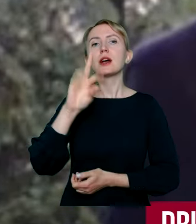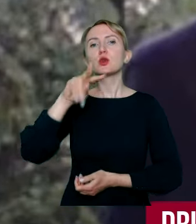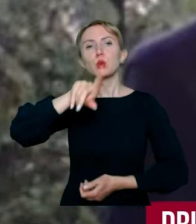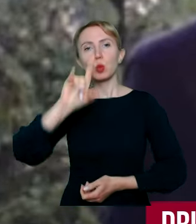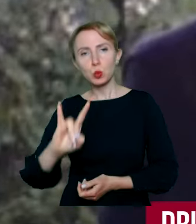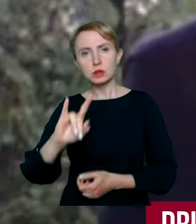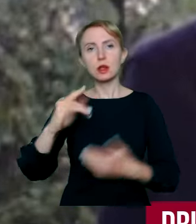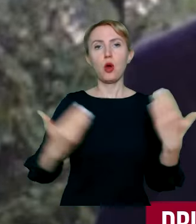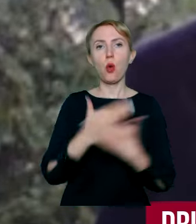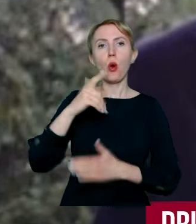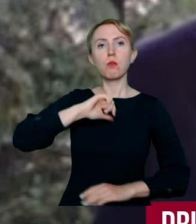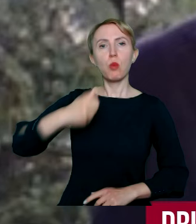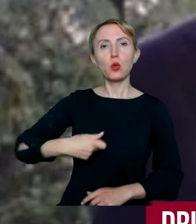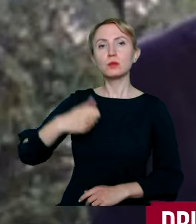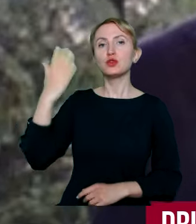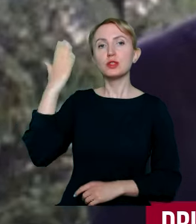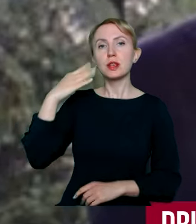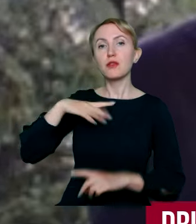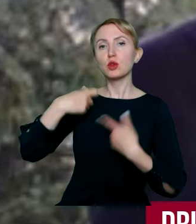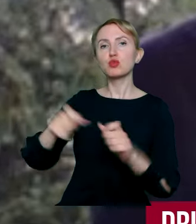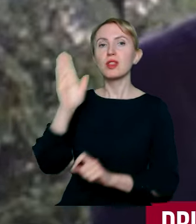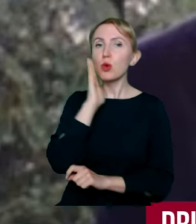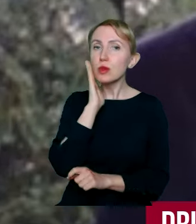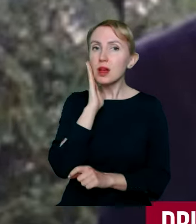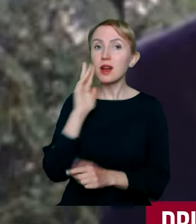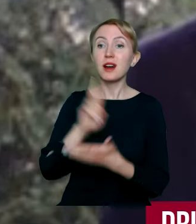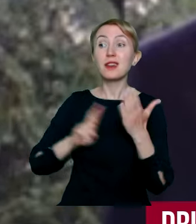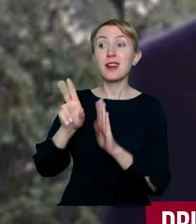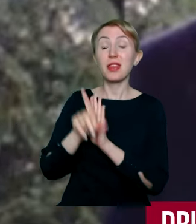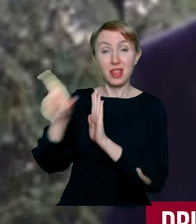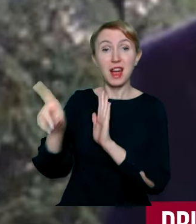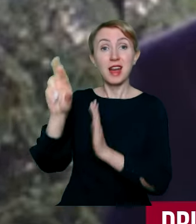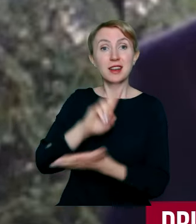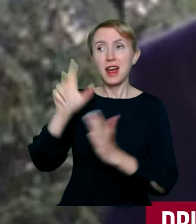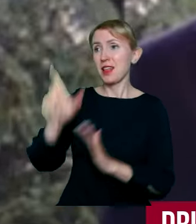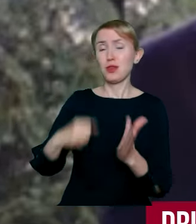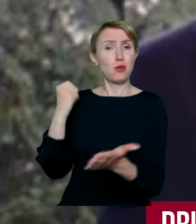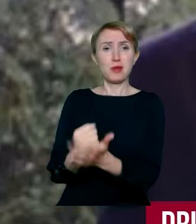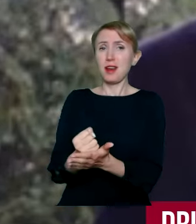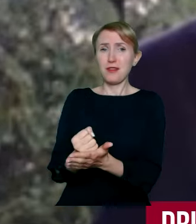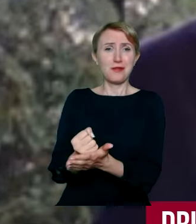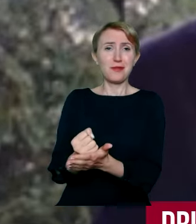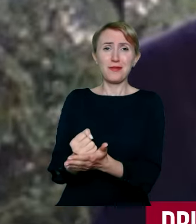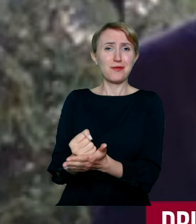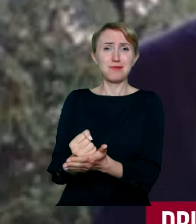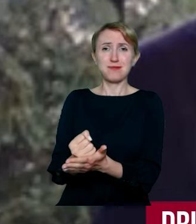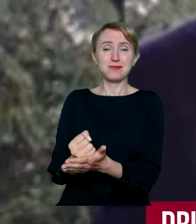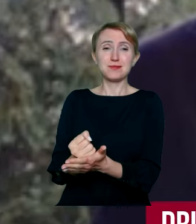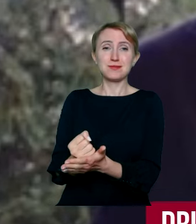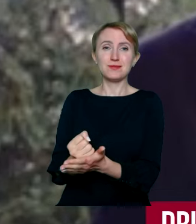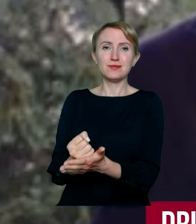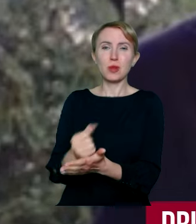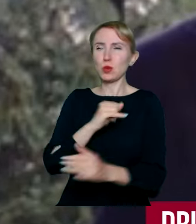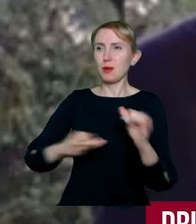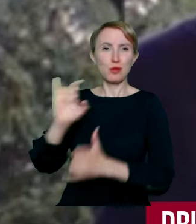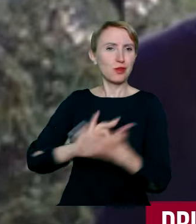że burmistrz niedawno sprzedał mieszkanie radnej, co jest na gruncie prawa o samorządzie